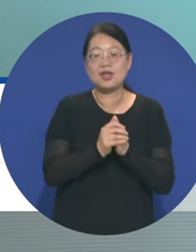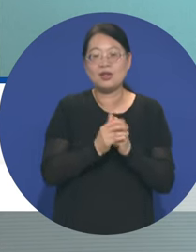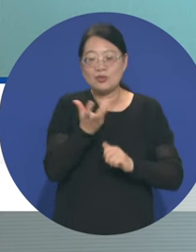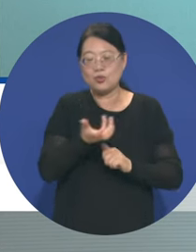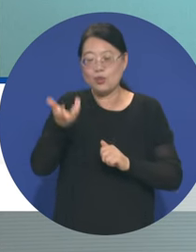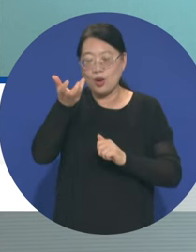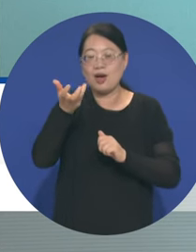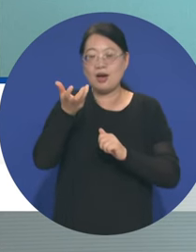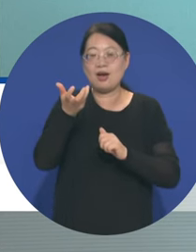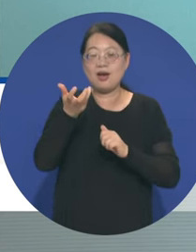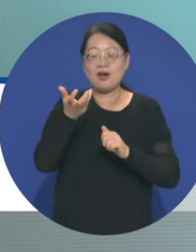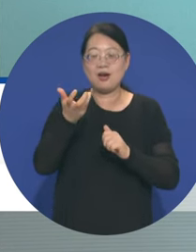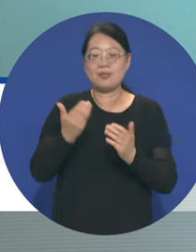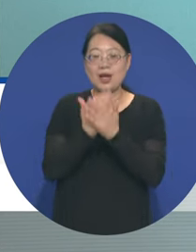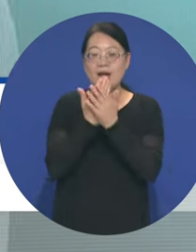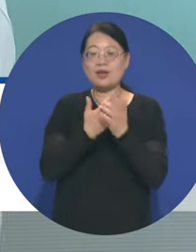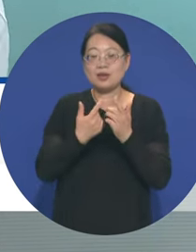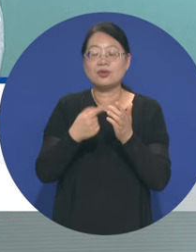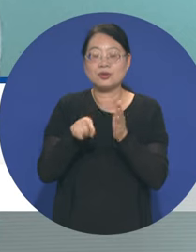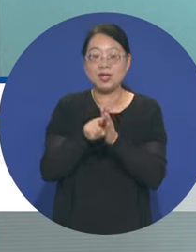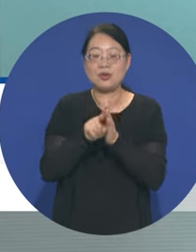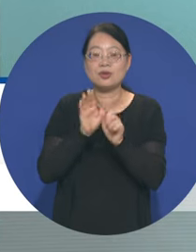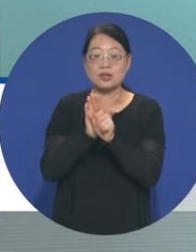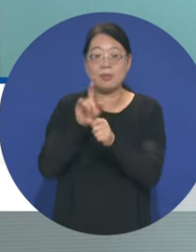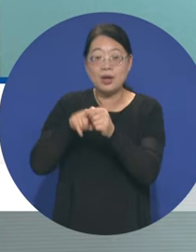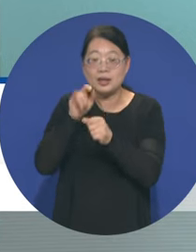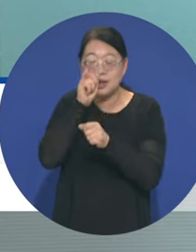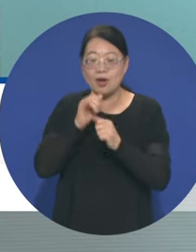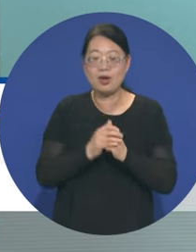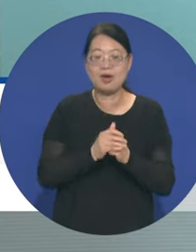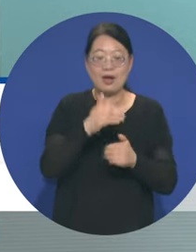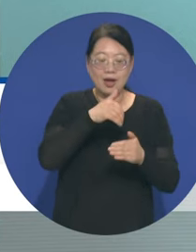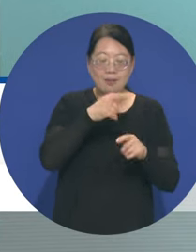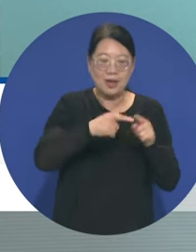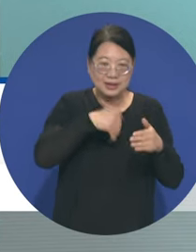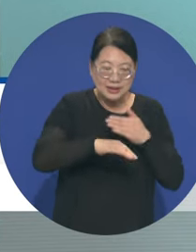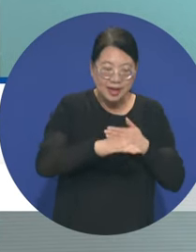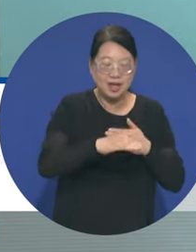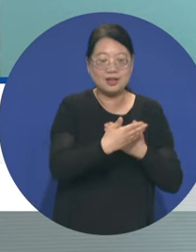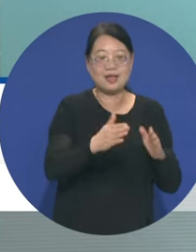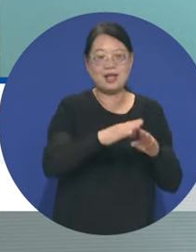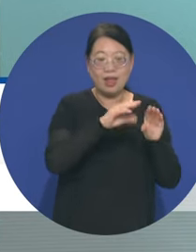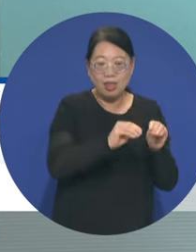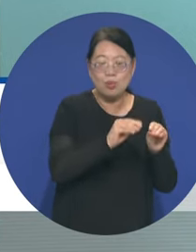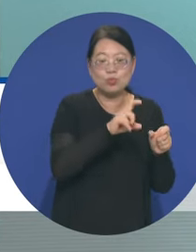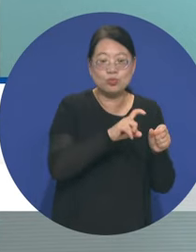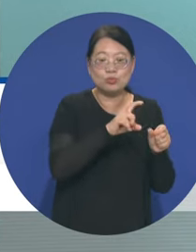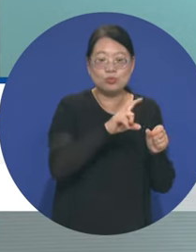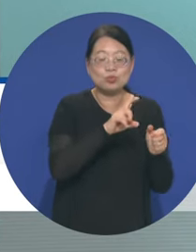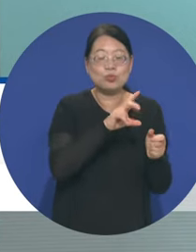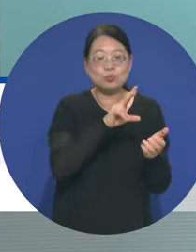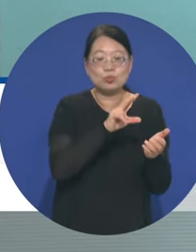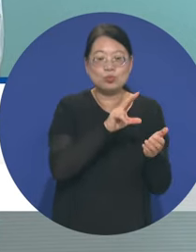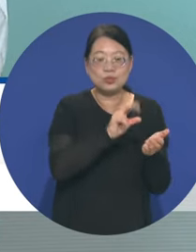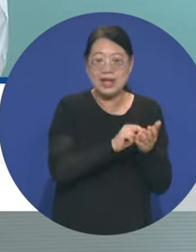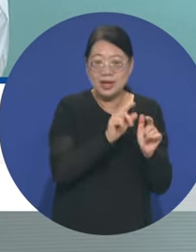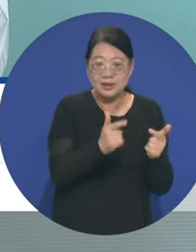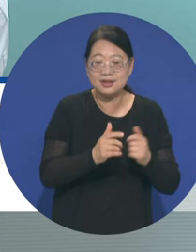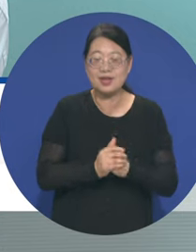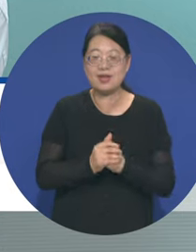도와주자 이런 목적으로 진행하게 되었습니다 해소하는게 중요한 것이 아니라 여기에 사시던 분을 더 좋은